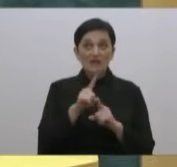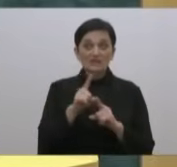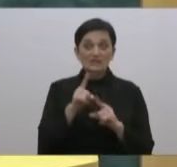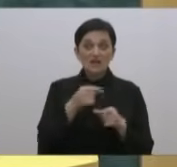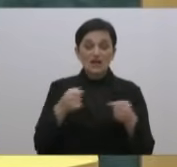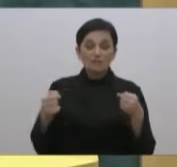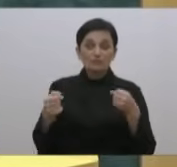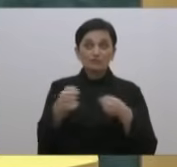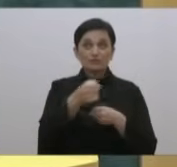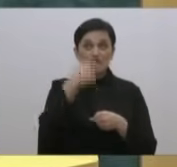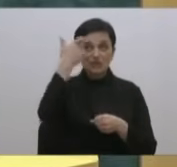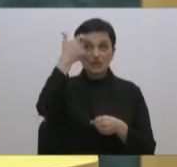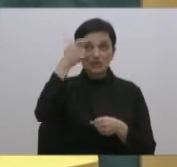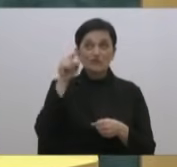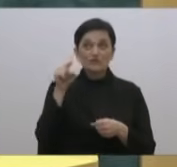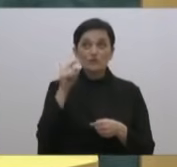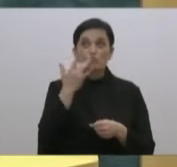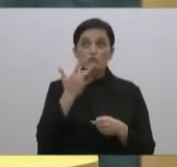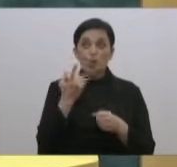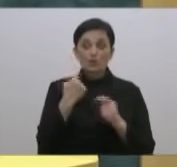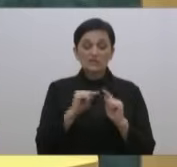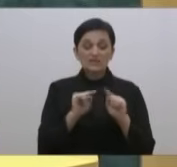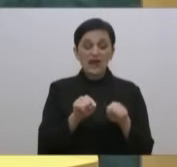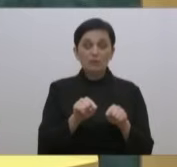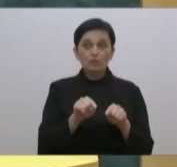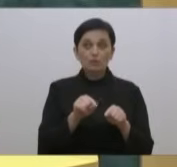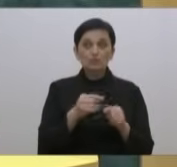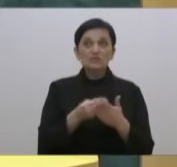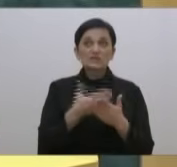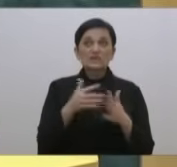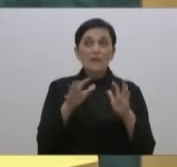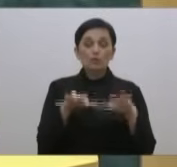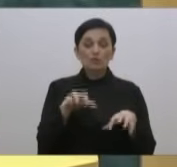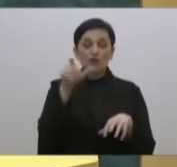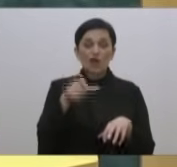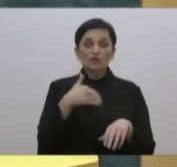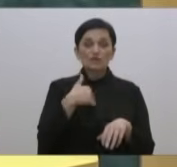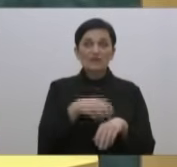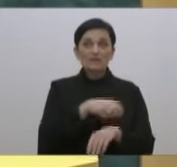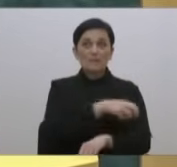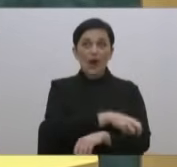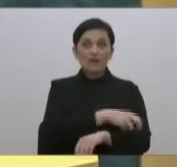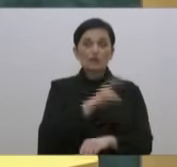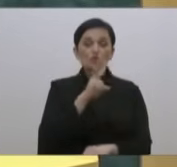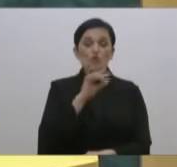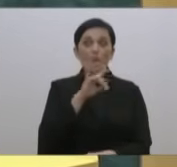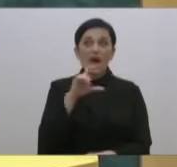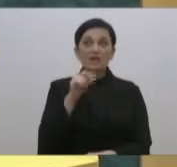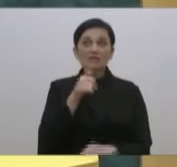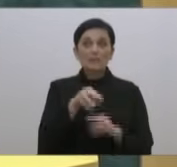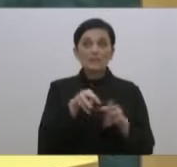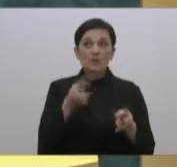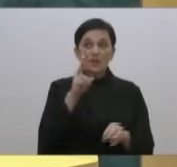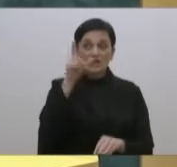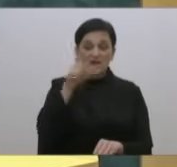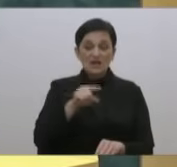da ambebirom, pizina Ioanișvili, politica și dabrunda, sapate o tauș domare gahta, ceni parteis, Irakli Kobahidze, premierul